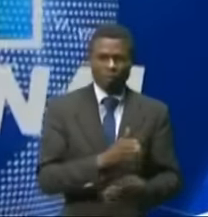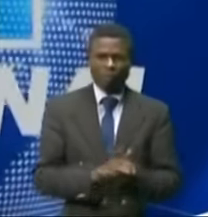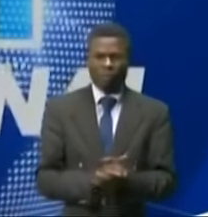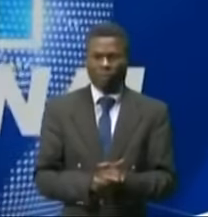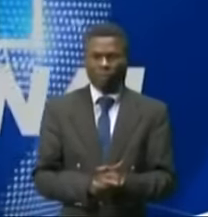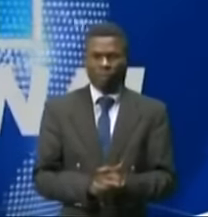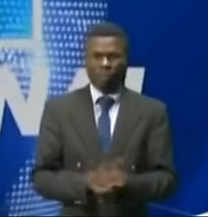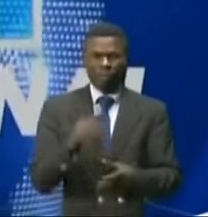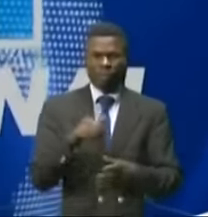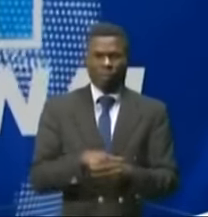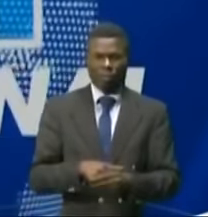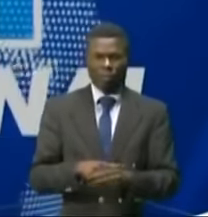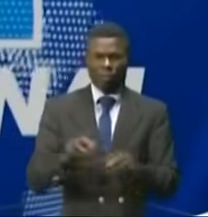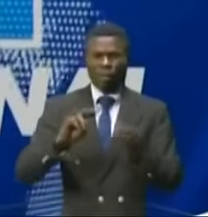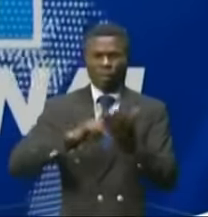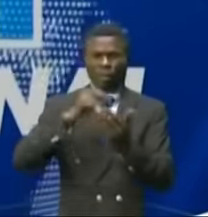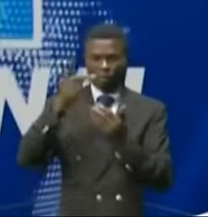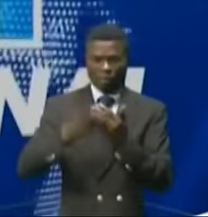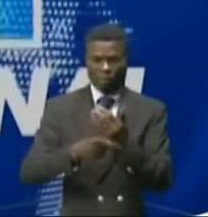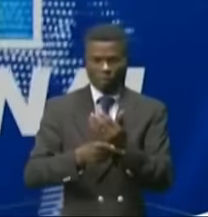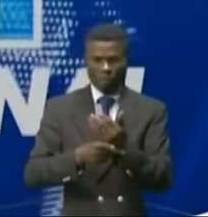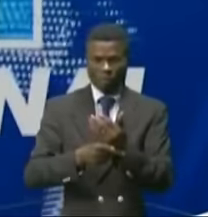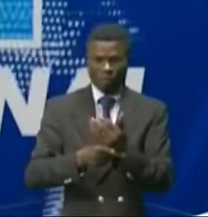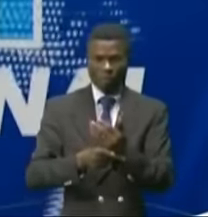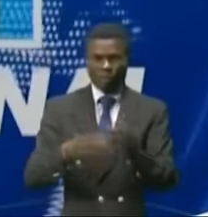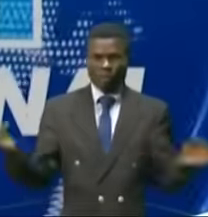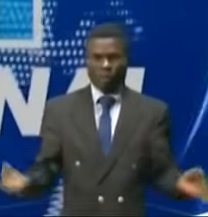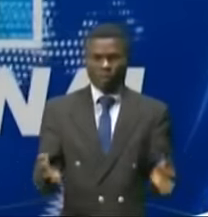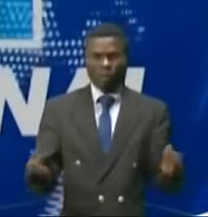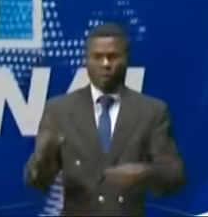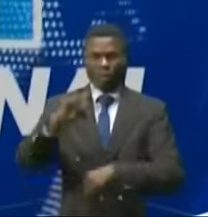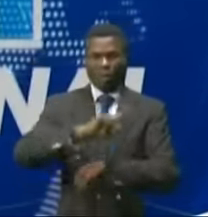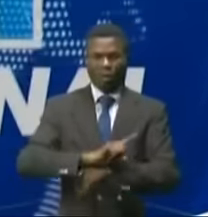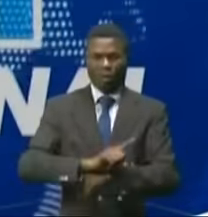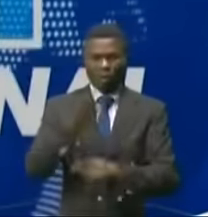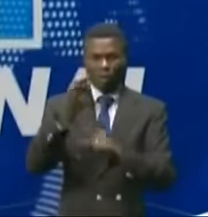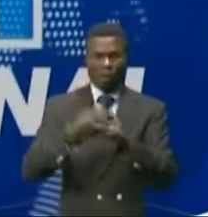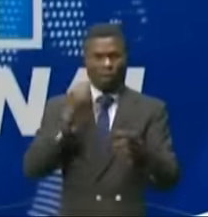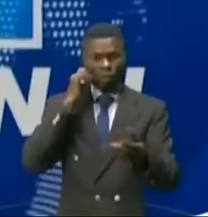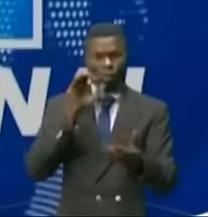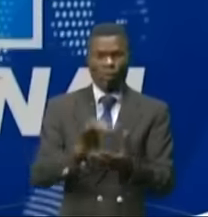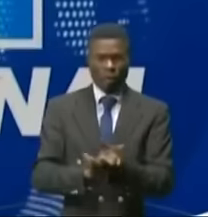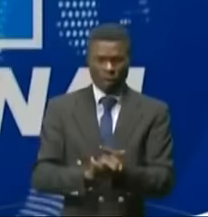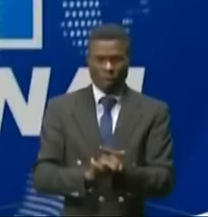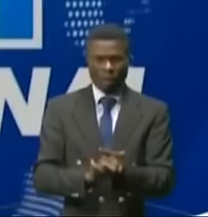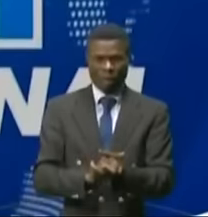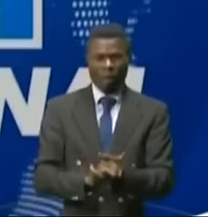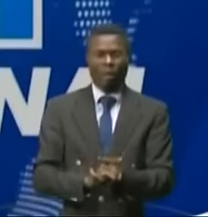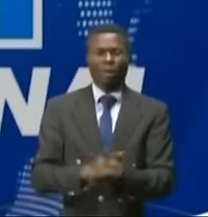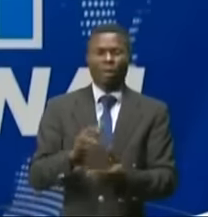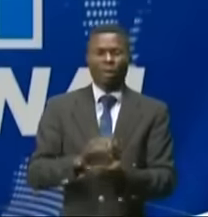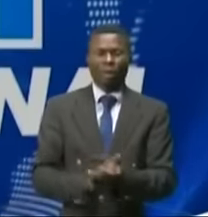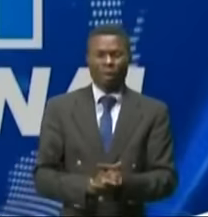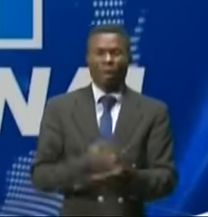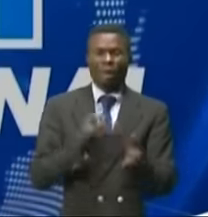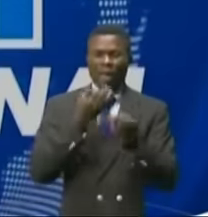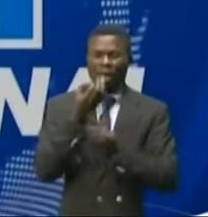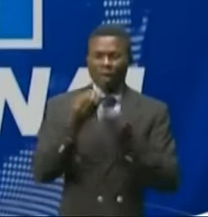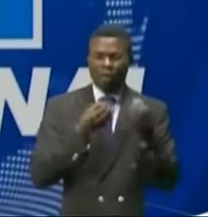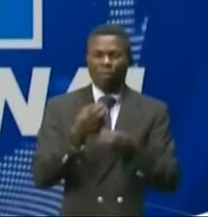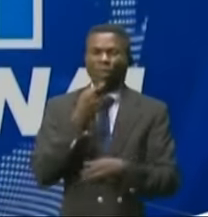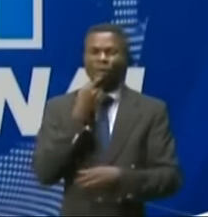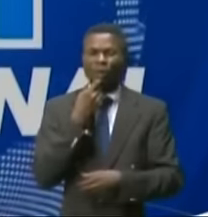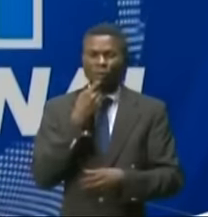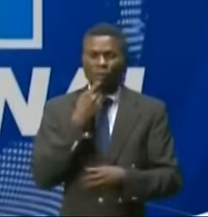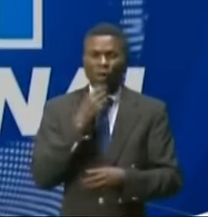Et dans la rubrique consacrée à la célébration de la journée du mois de la femme, Érudis Kitutu fait un petit rappel